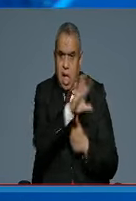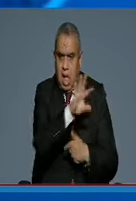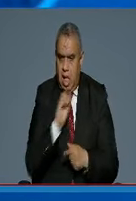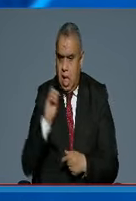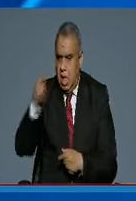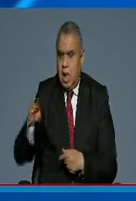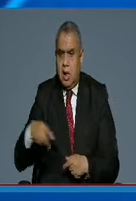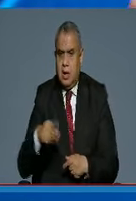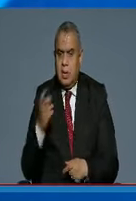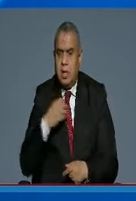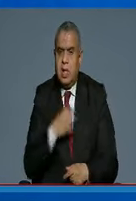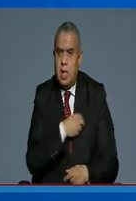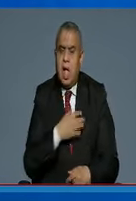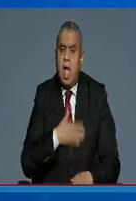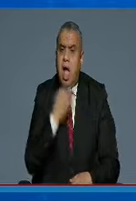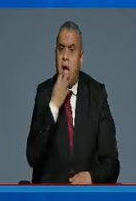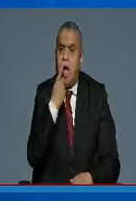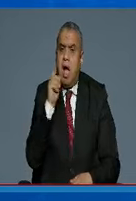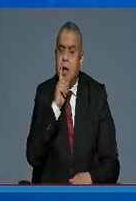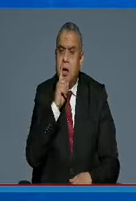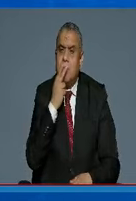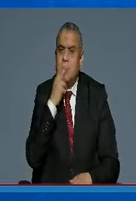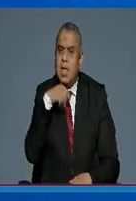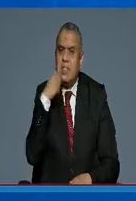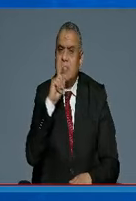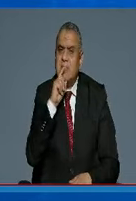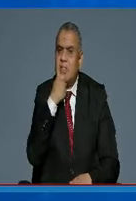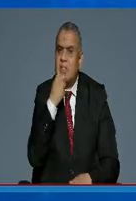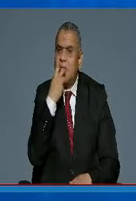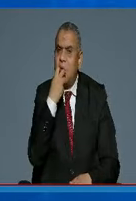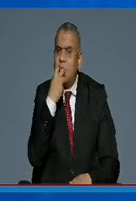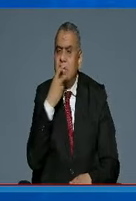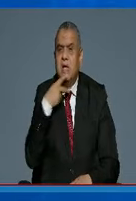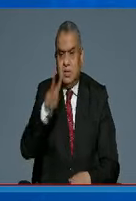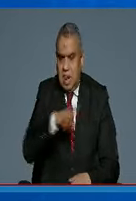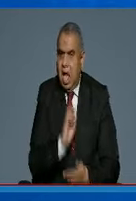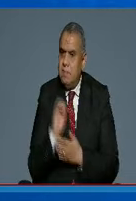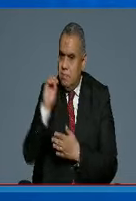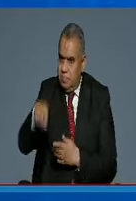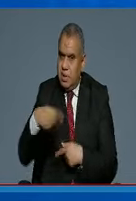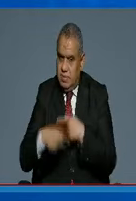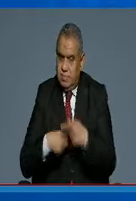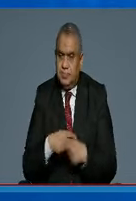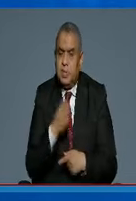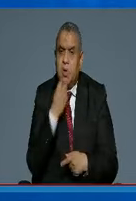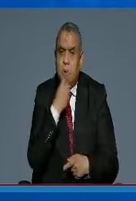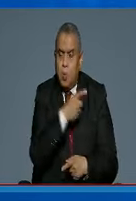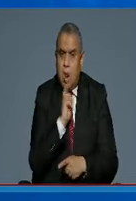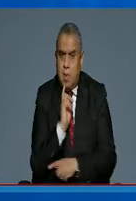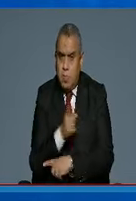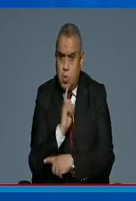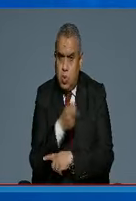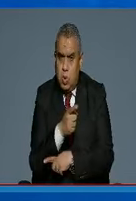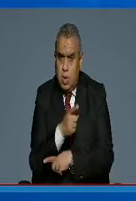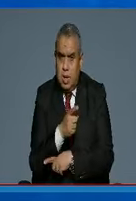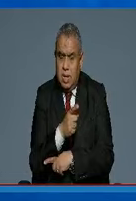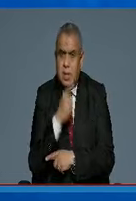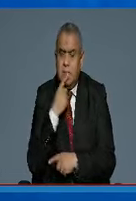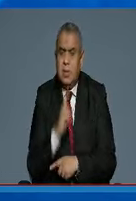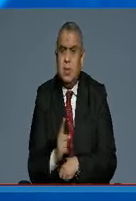بيظلم اكرم توفيق فاش اشرق اكرم توفيق المباراه الماضيه عادي جدا الراجل ده عنده ازمه